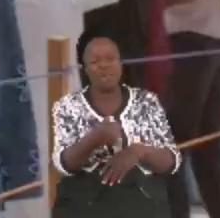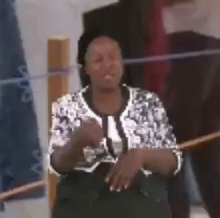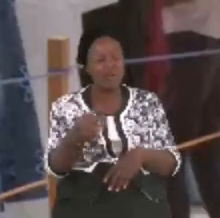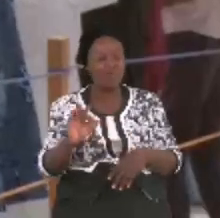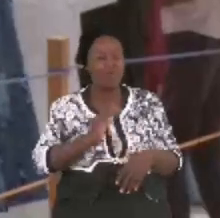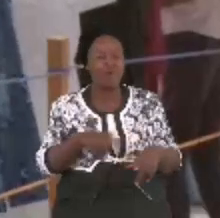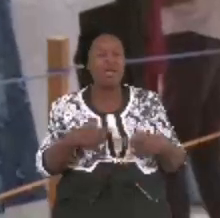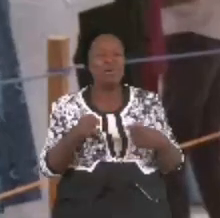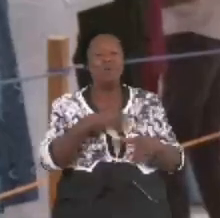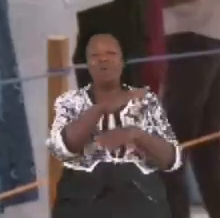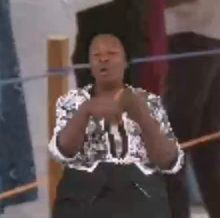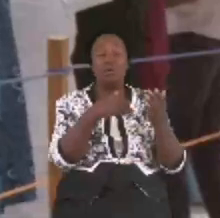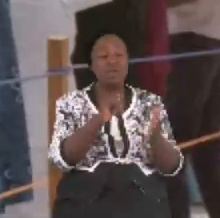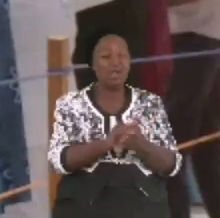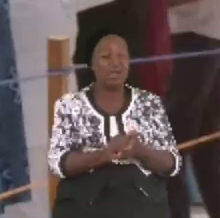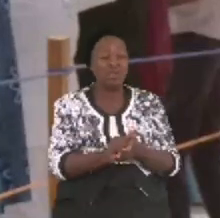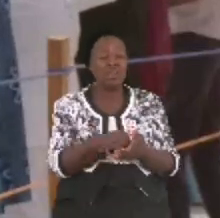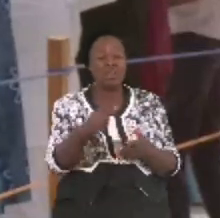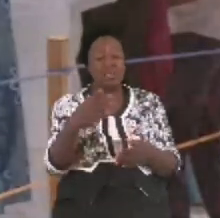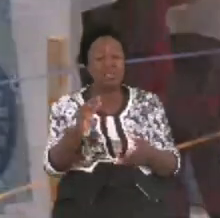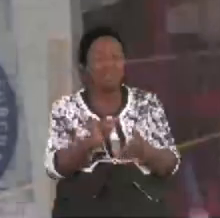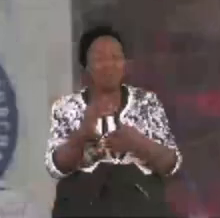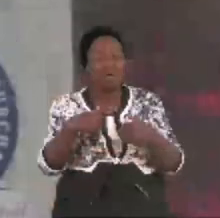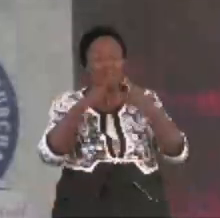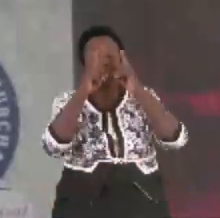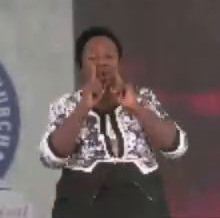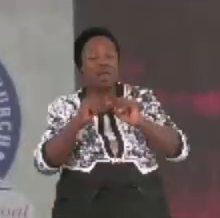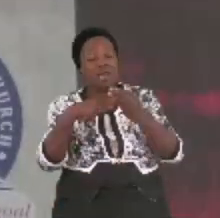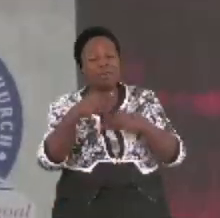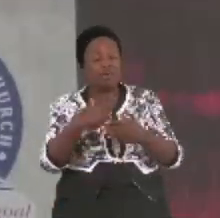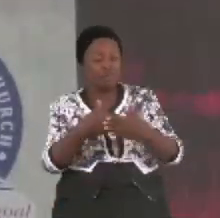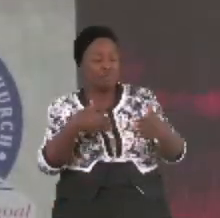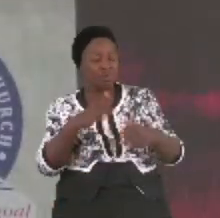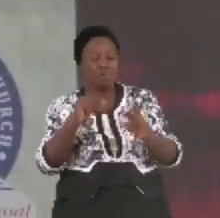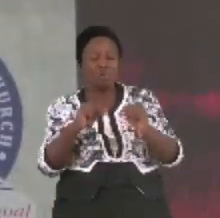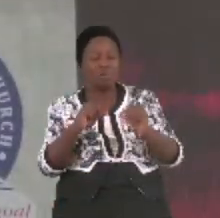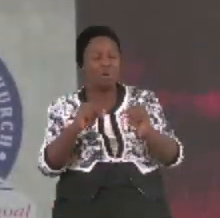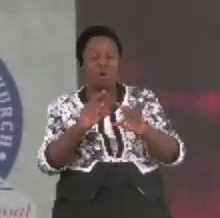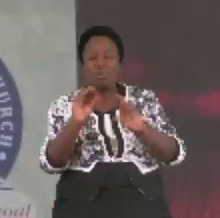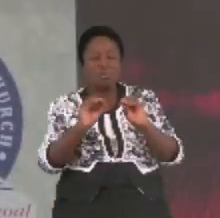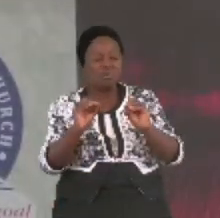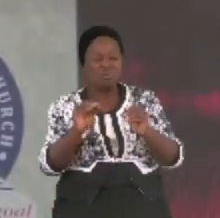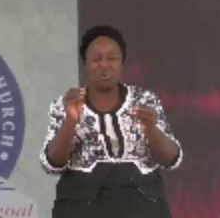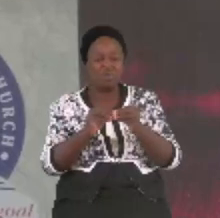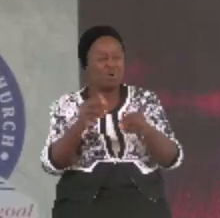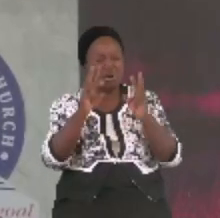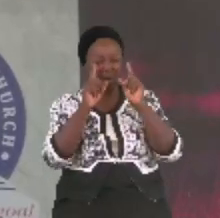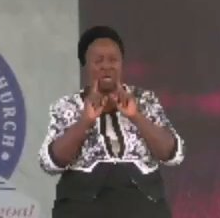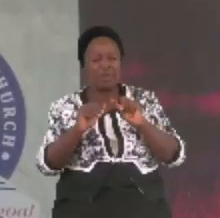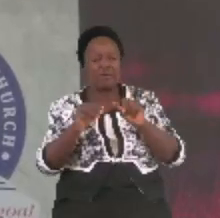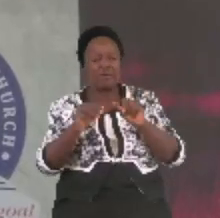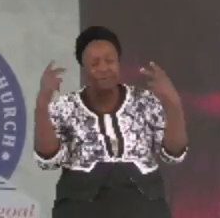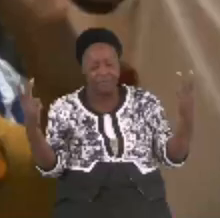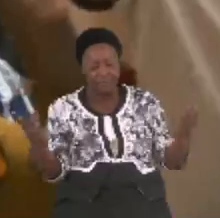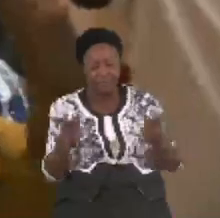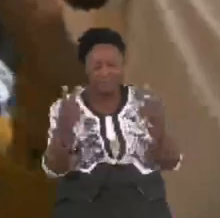soit. Toutes les choses pour lesquelles nous avons pleuré, plus de pleurs. La victoire,